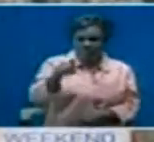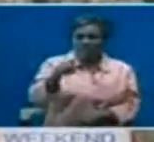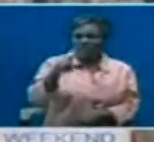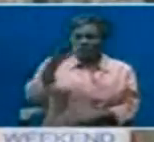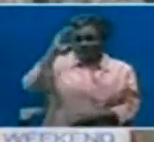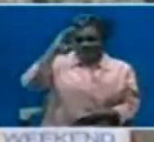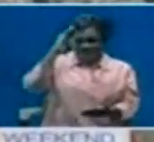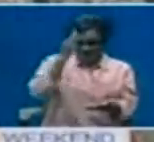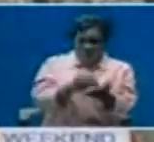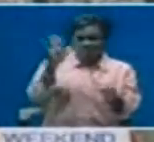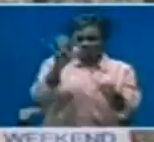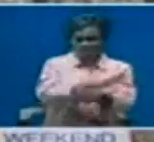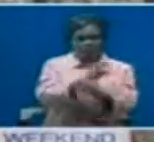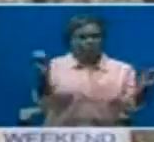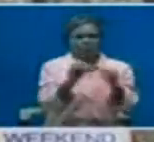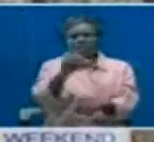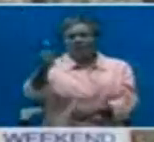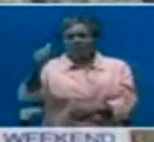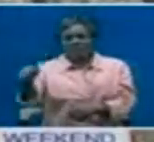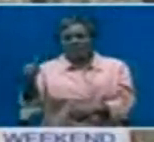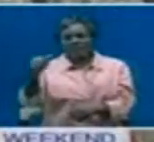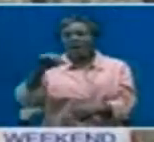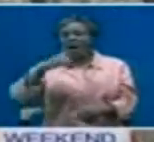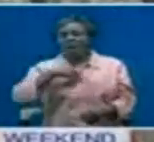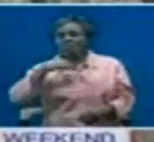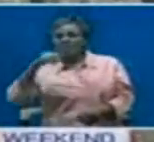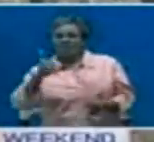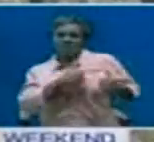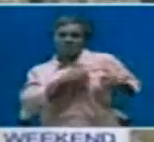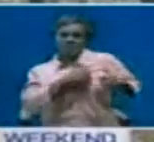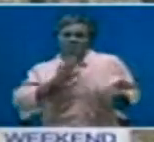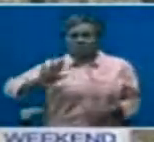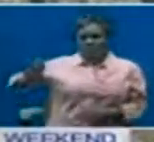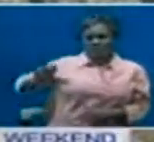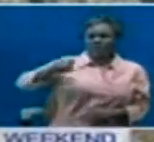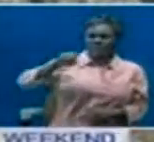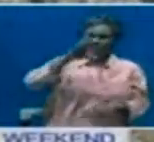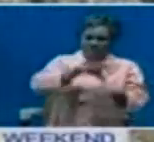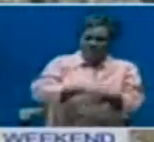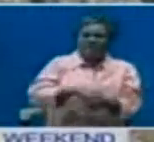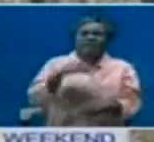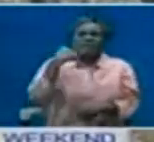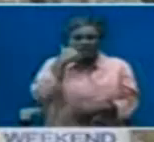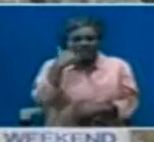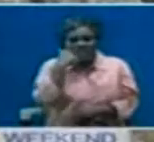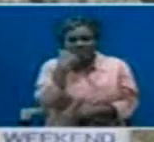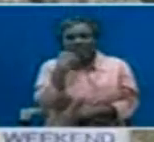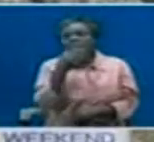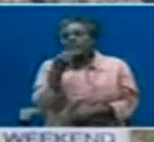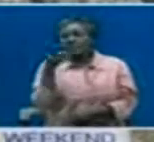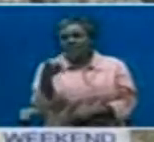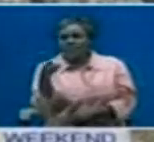waaminifu. Kuna mwingine ambaye ananyemelewa tu kando. Sasa bahati mbaya akipata ile jamaa ambaye yuko na hiyo